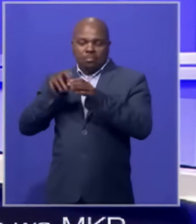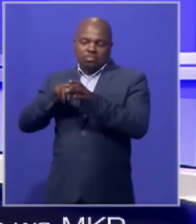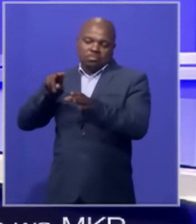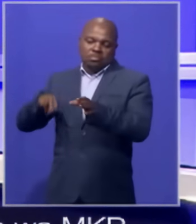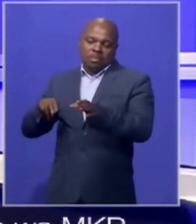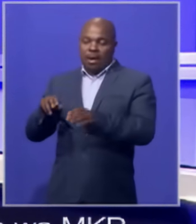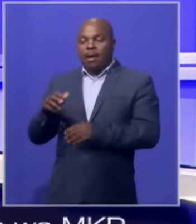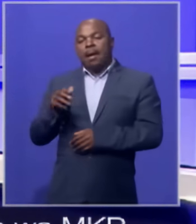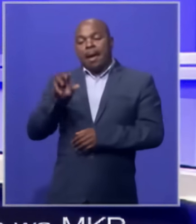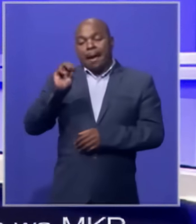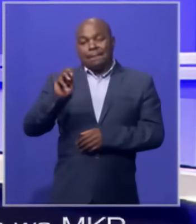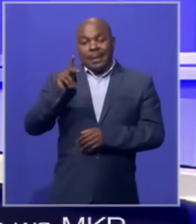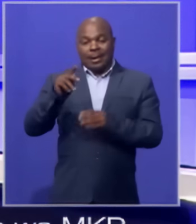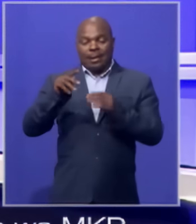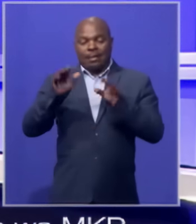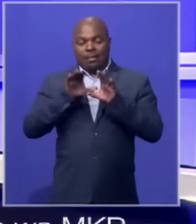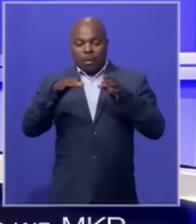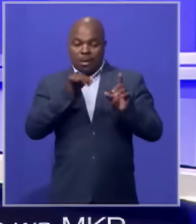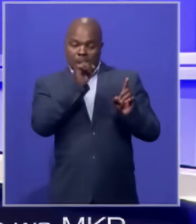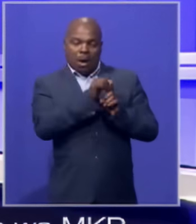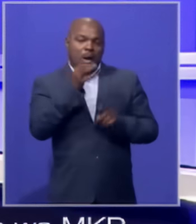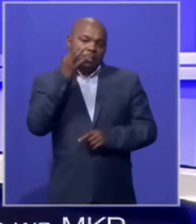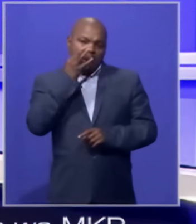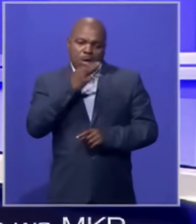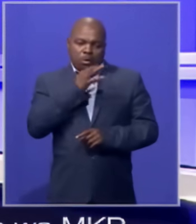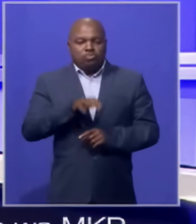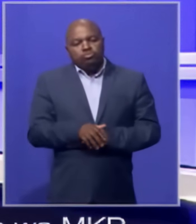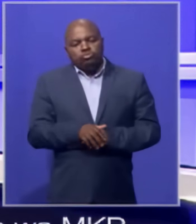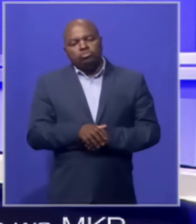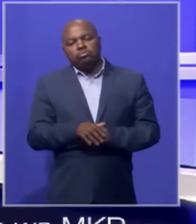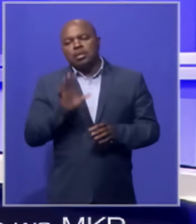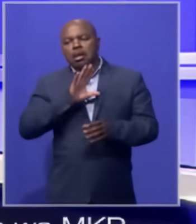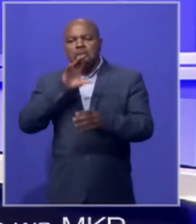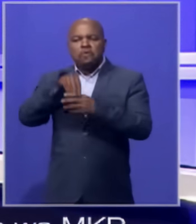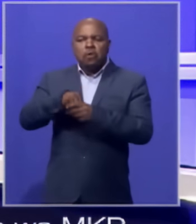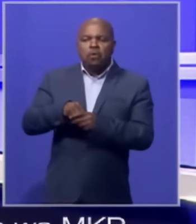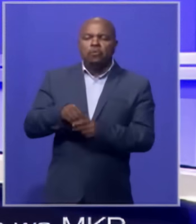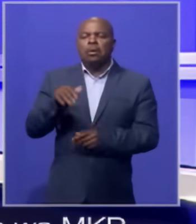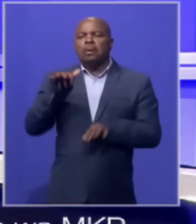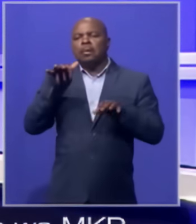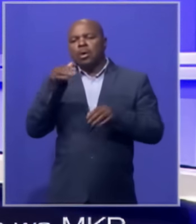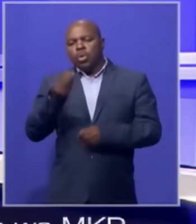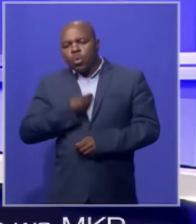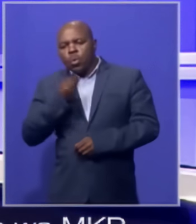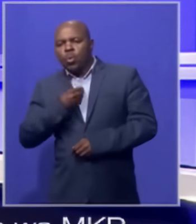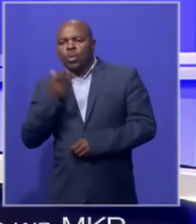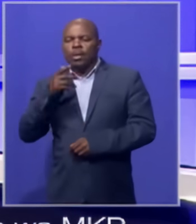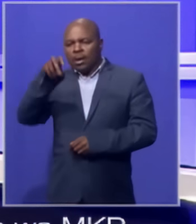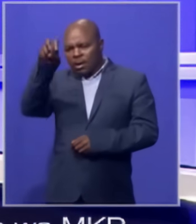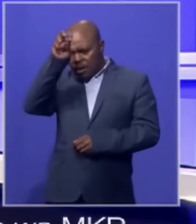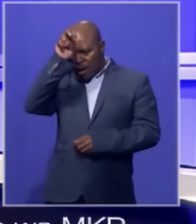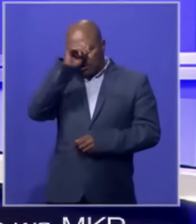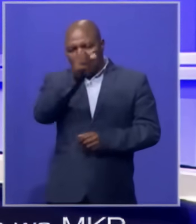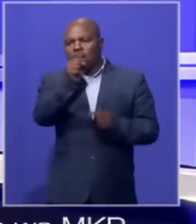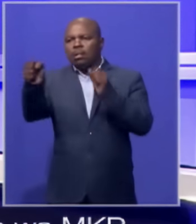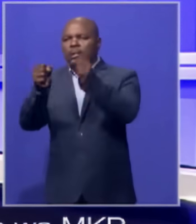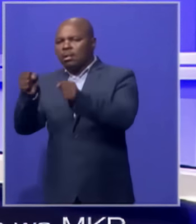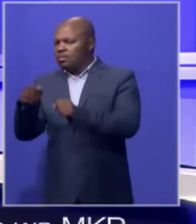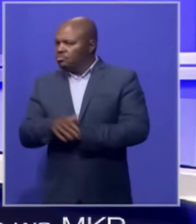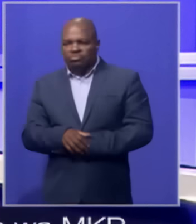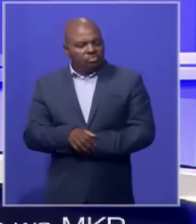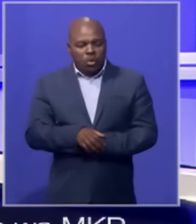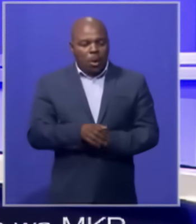wa MK boletše gore ga o amane felo le go rapia ga baswa go ya tlhahlong ka Russia. Mokgatlo re Zuma Zambutla o etokolotše le mererong